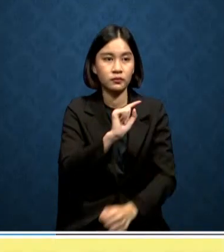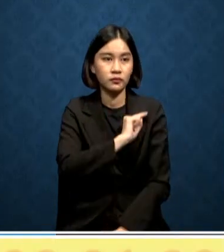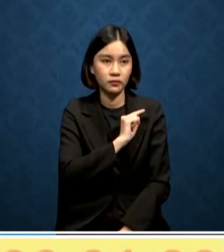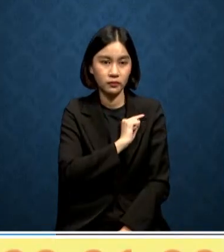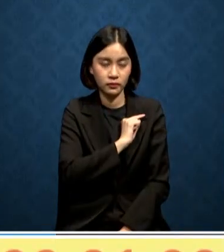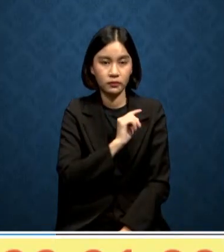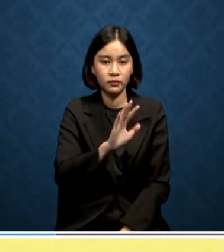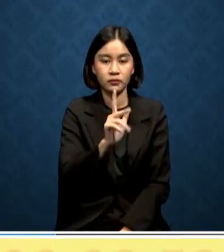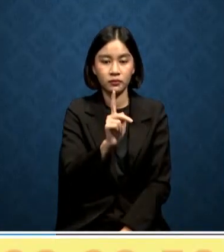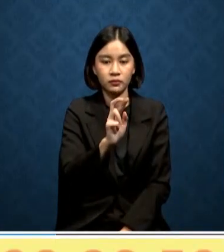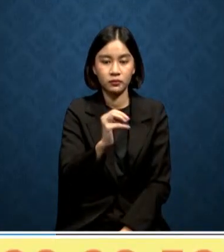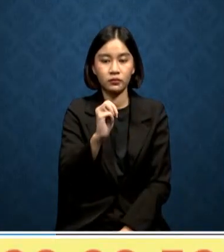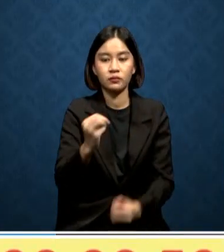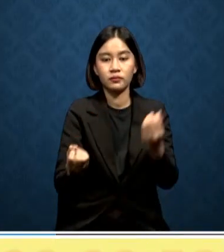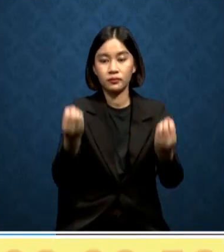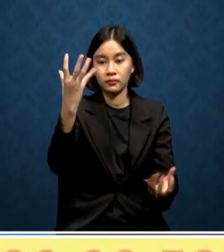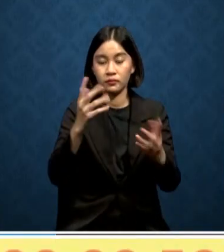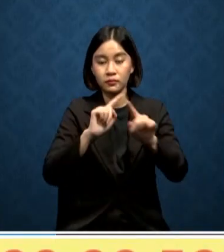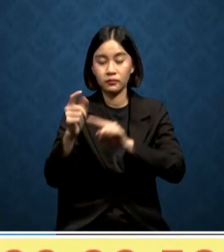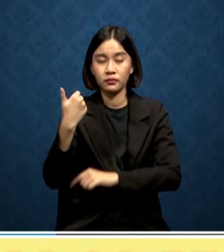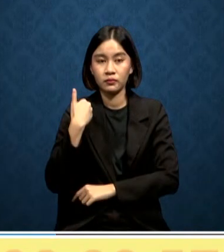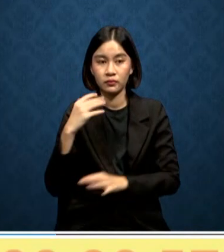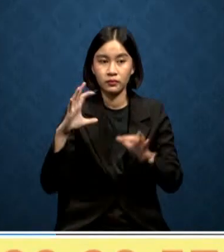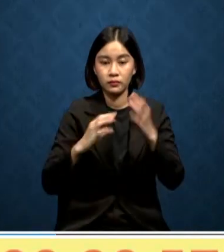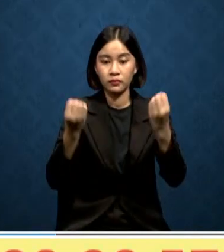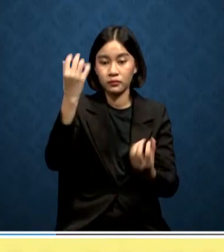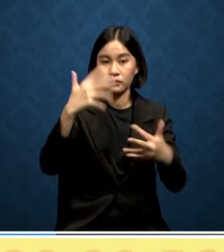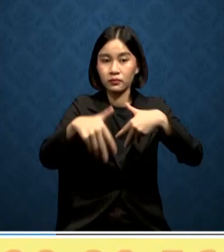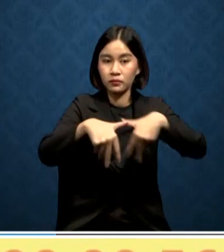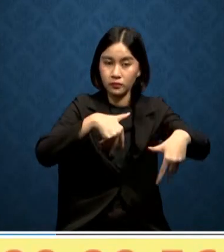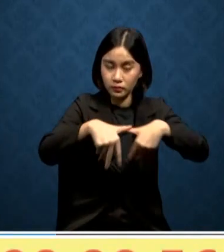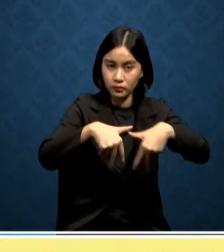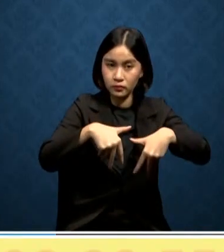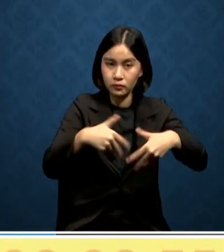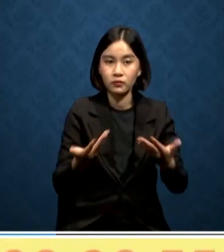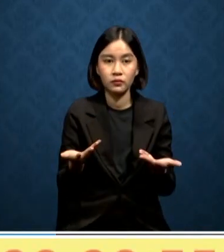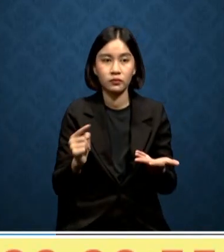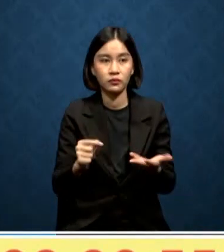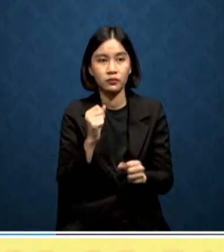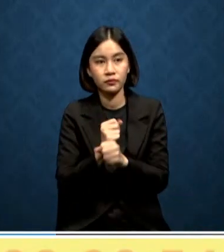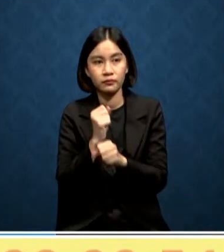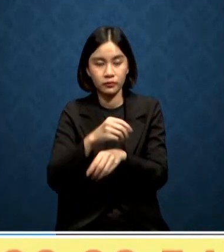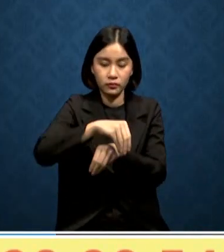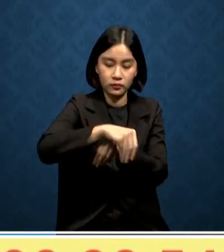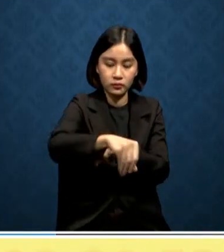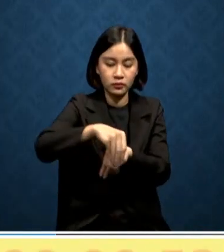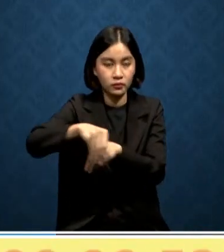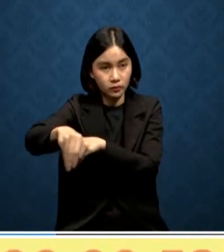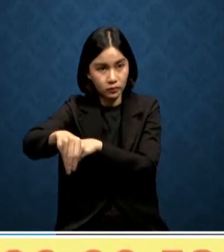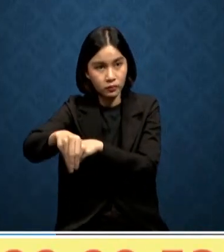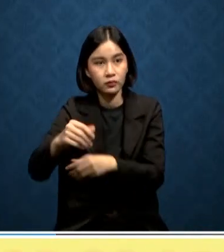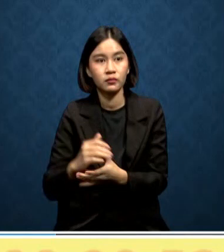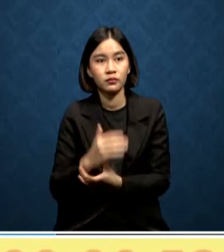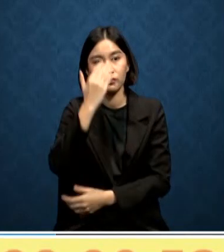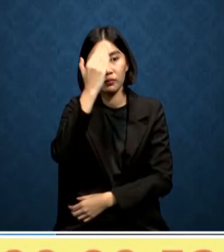านของกรมป่าไม้อีกหลายด้านไม่ว่าจะงานด้านป่าชุมชนก็ดีนะครับการเพาะชำกล้าไม้ก็สามารถที่จ